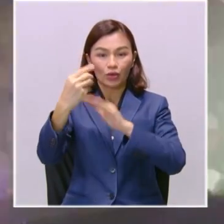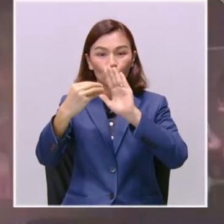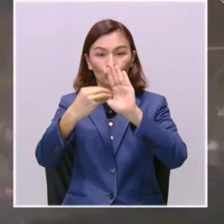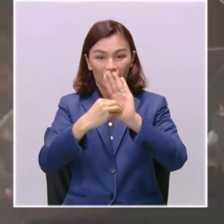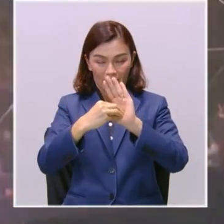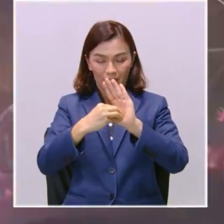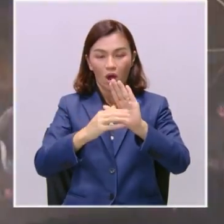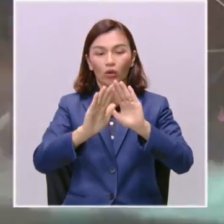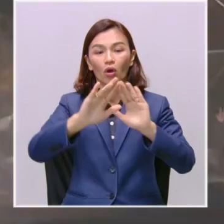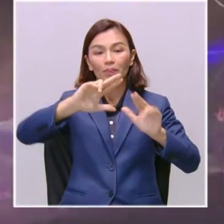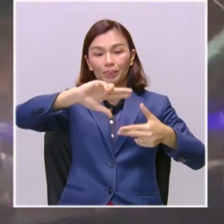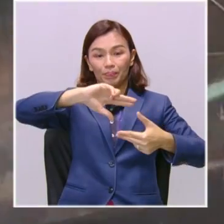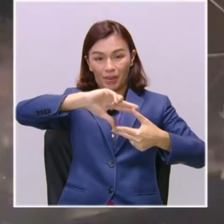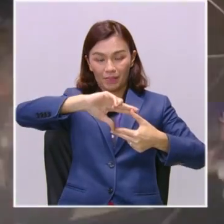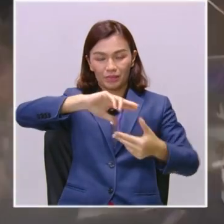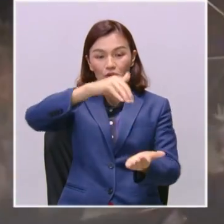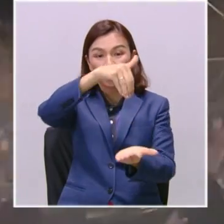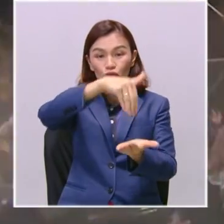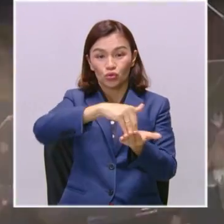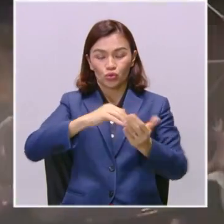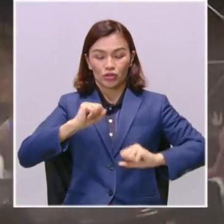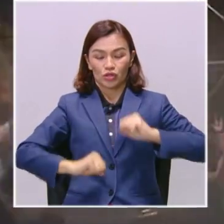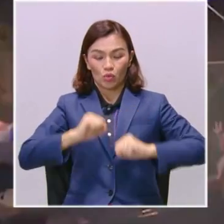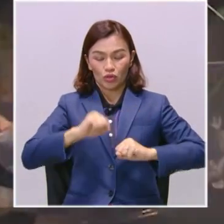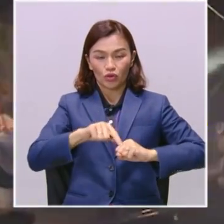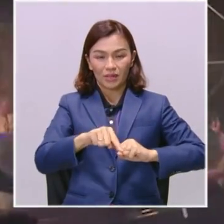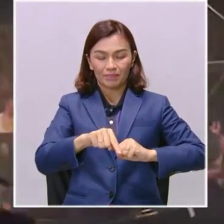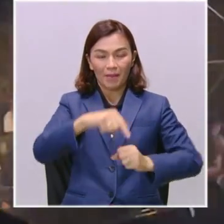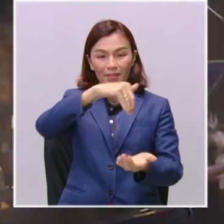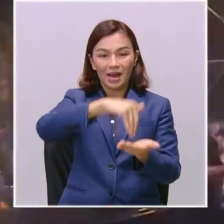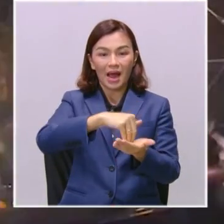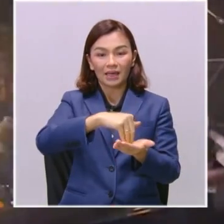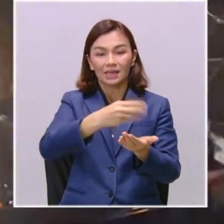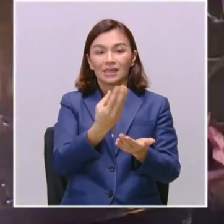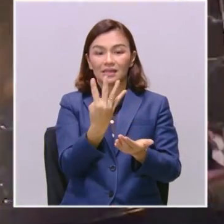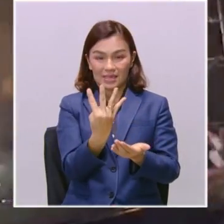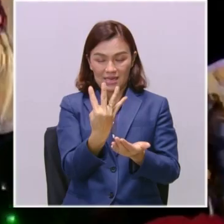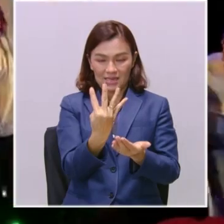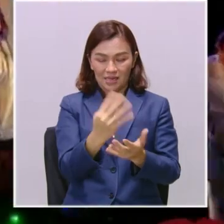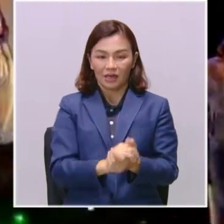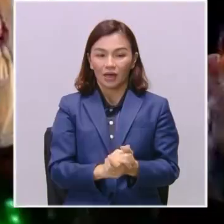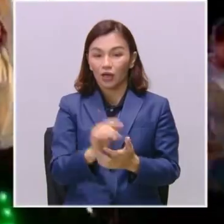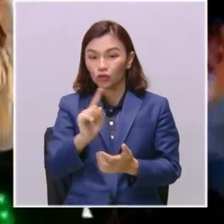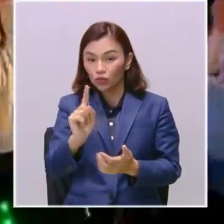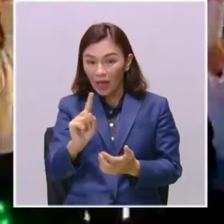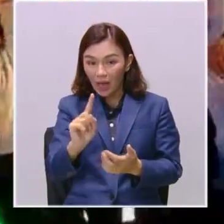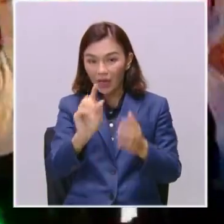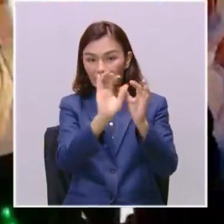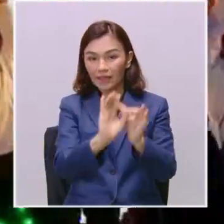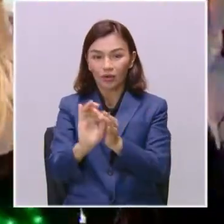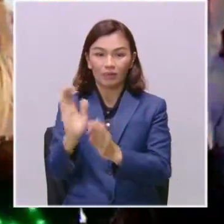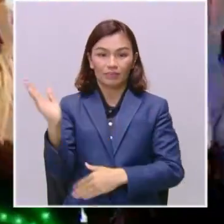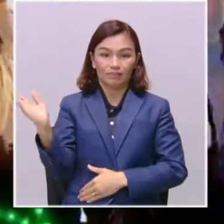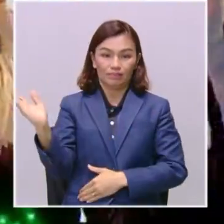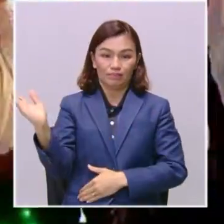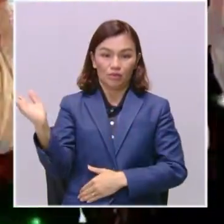พลังประชารัฐที่ศูนย์เยาวชนหลัก4การเคหะท่าทรายมีแกนนำพรรคพลังประชารัฐอย่างเช่นคุณสกลทีภัทย